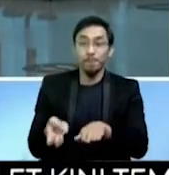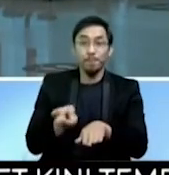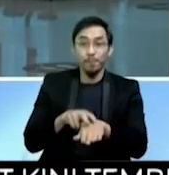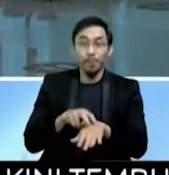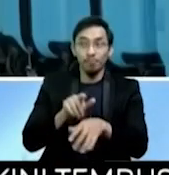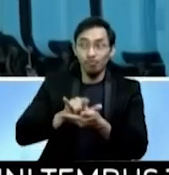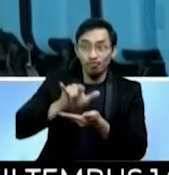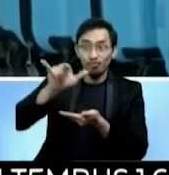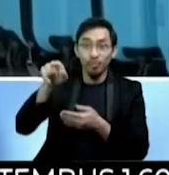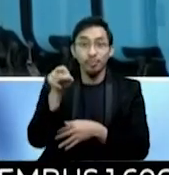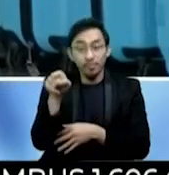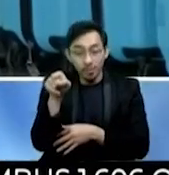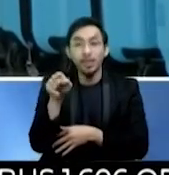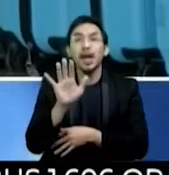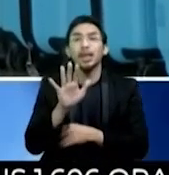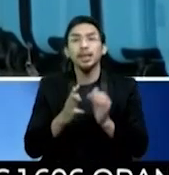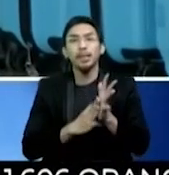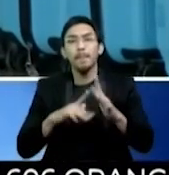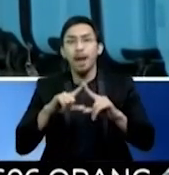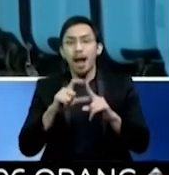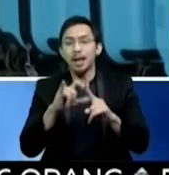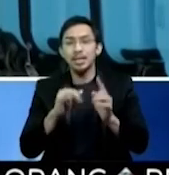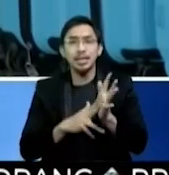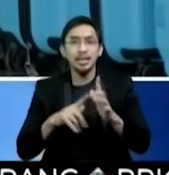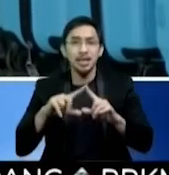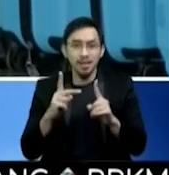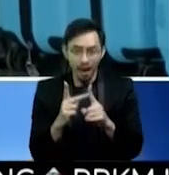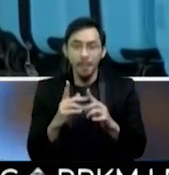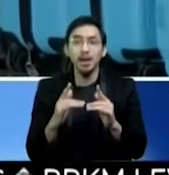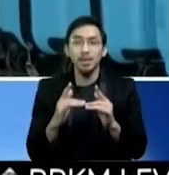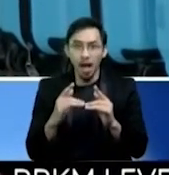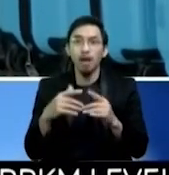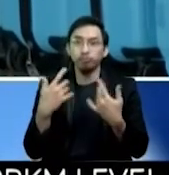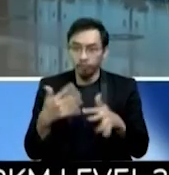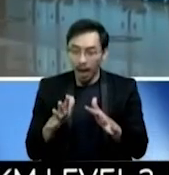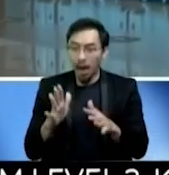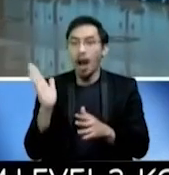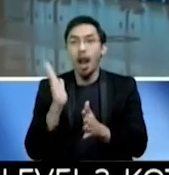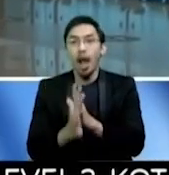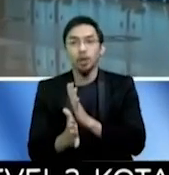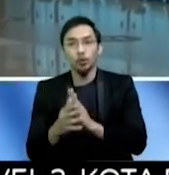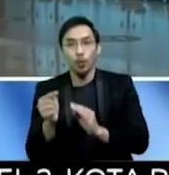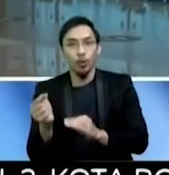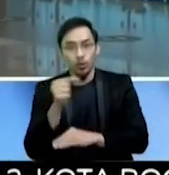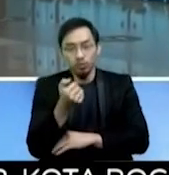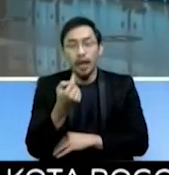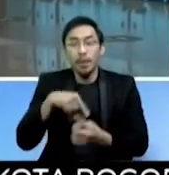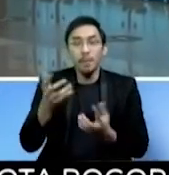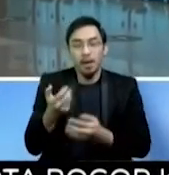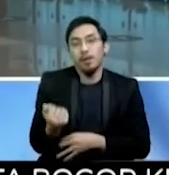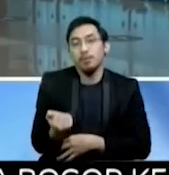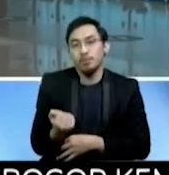ke Madinah melalui Bandara Soekarno-Hatta. Dan saat ini persiapan demi persiapan dari pihak maskapai sudah